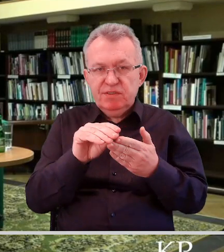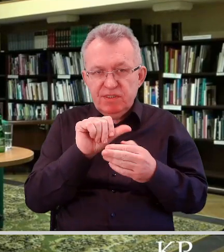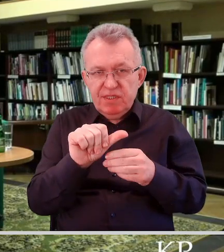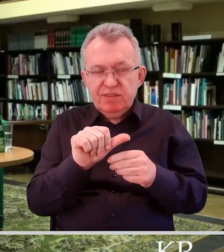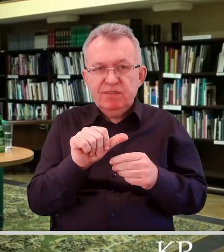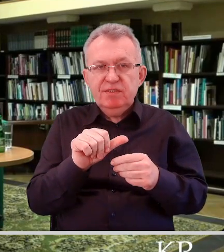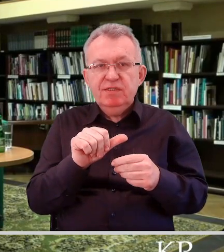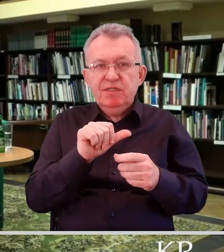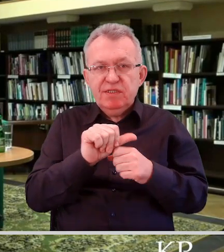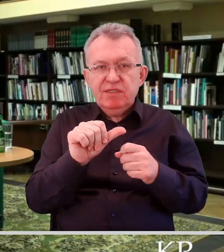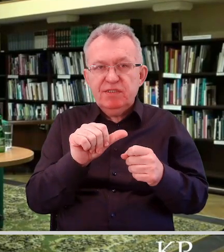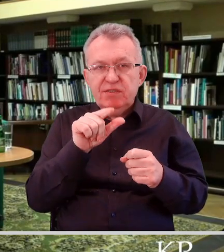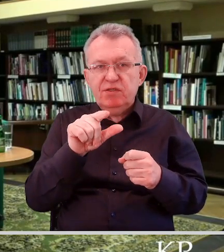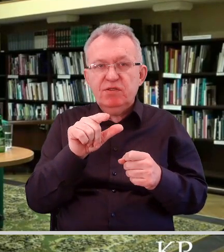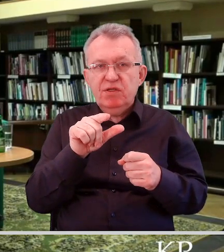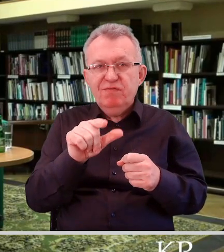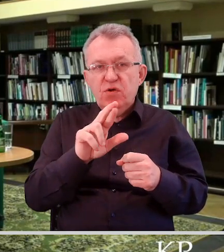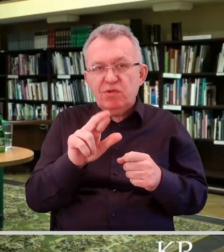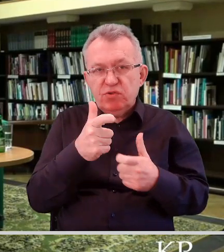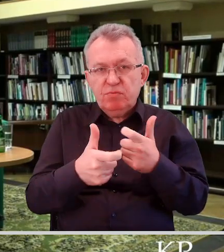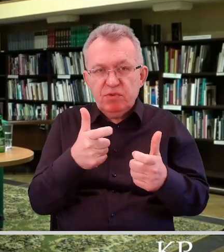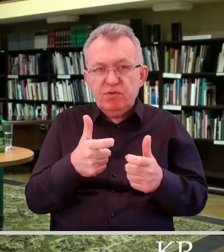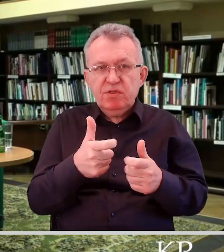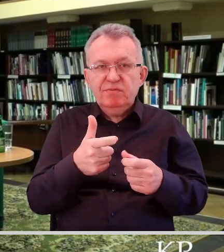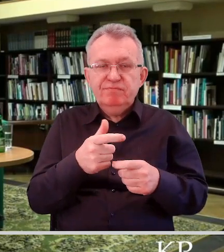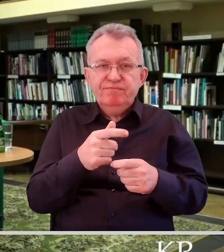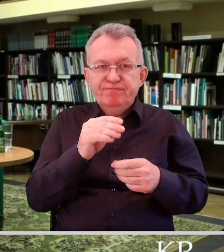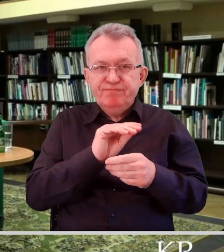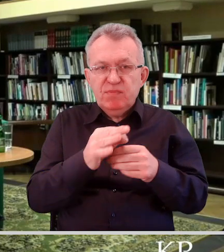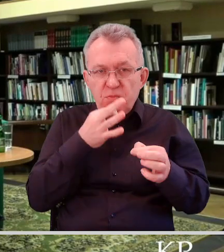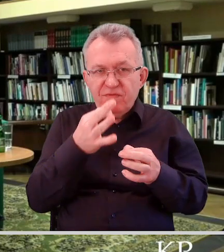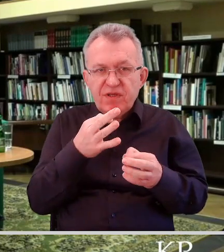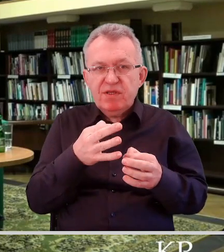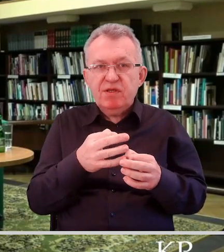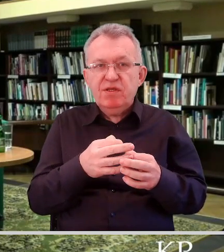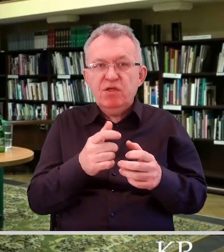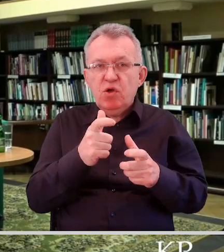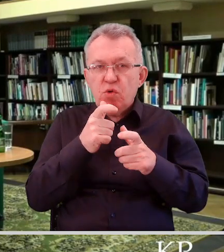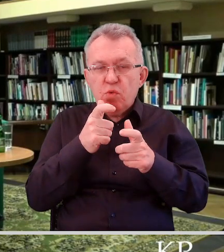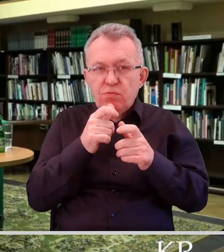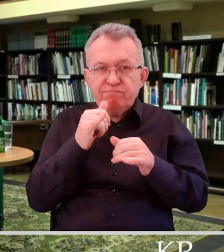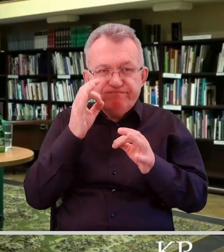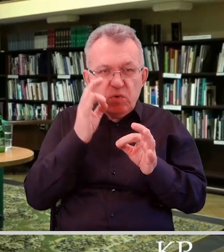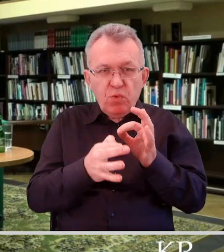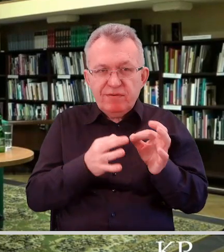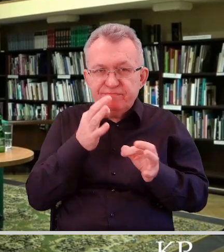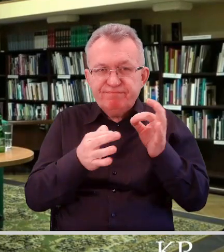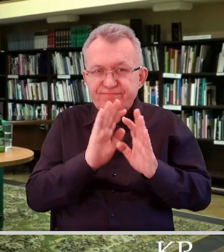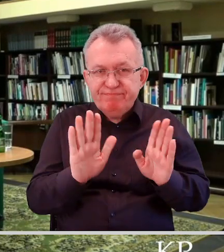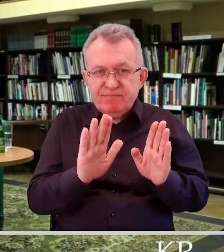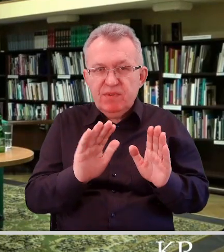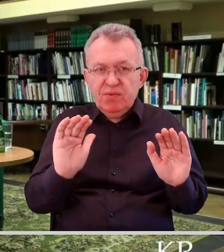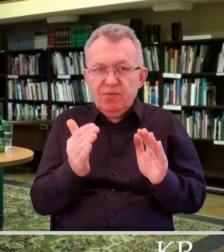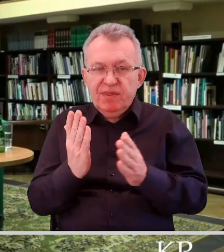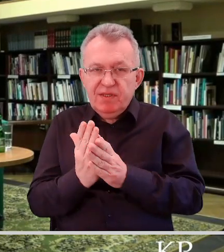której zastosowałaś taki rodzaj narratorki niewypowiadającej głośno tego, co myśli o sytuacjach,